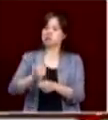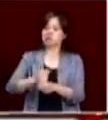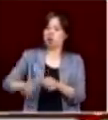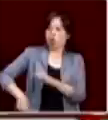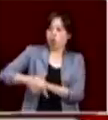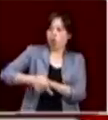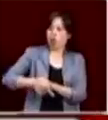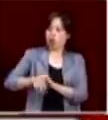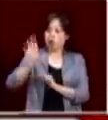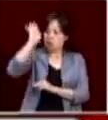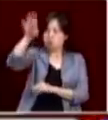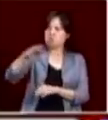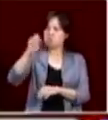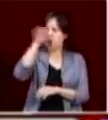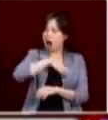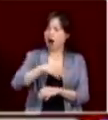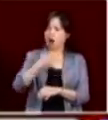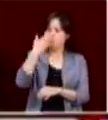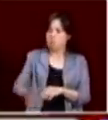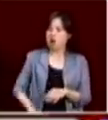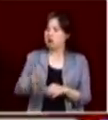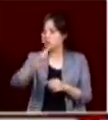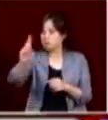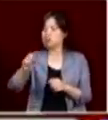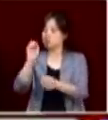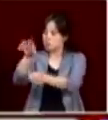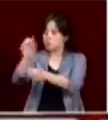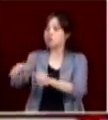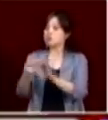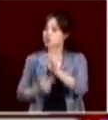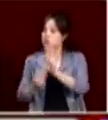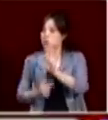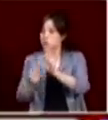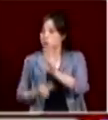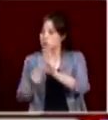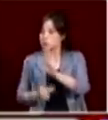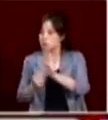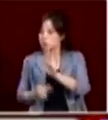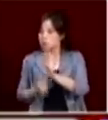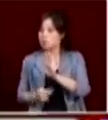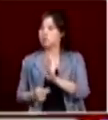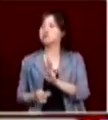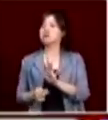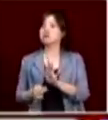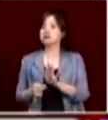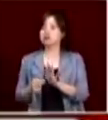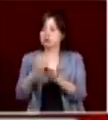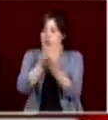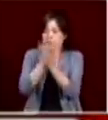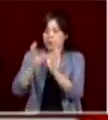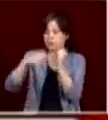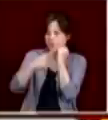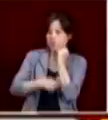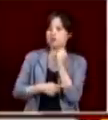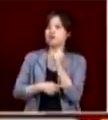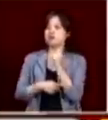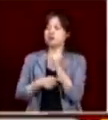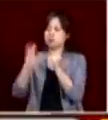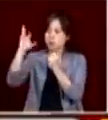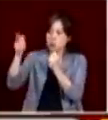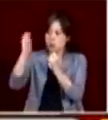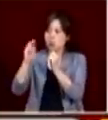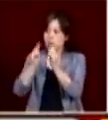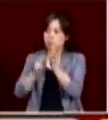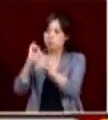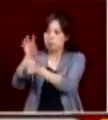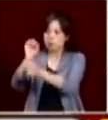你这投资可能完全失败呢。老实讲呢，安尼完全的空气呢吼，嘛安尼用各种方法来口劝，